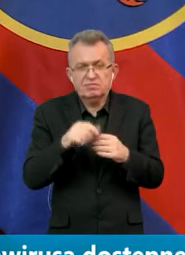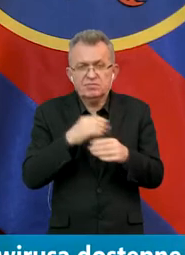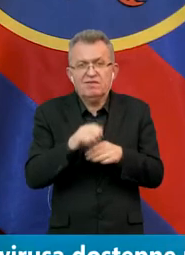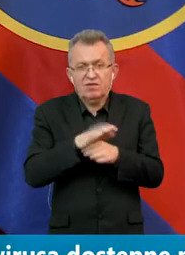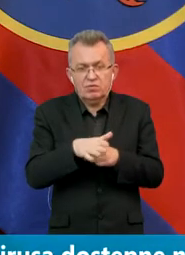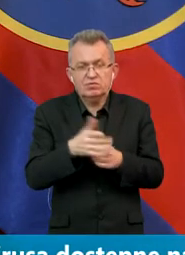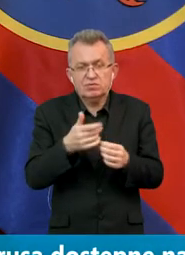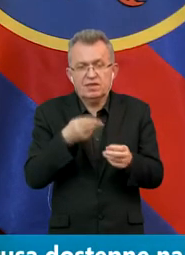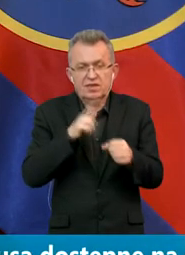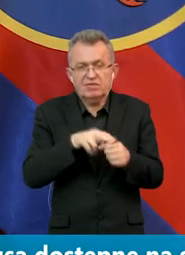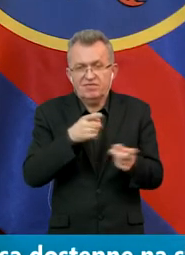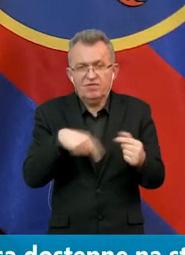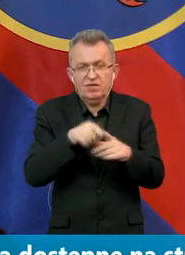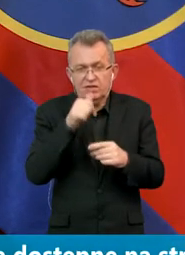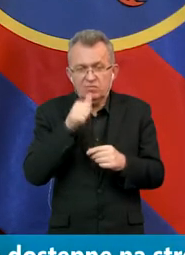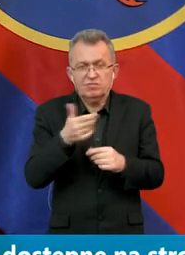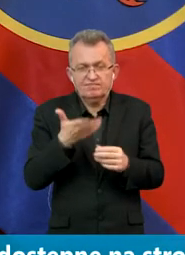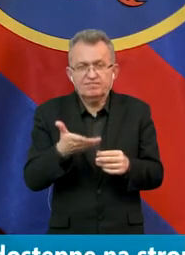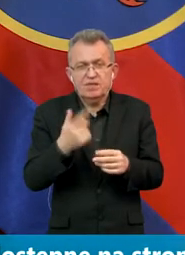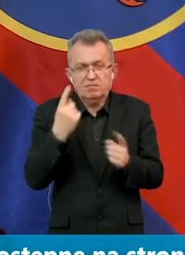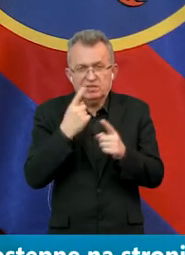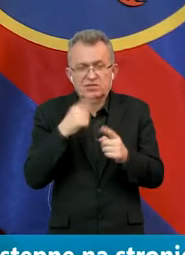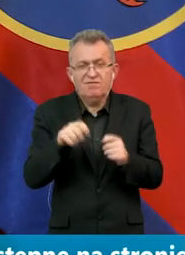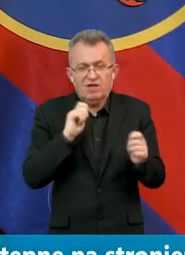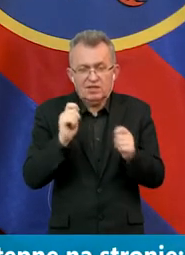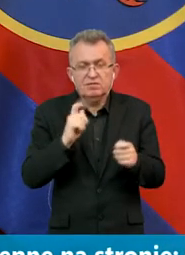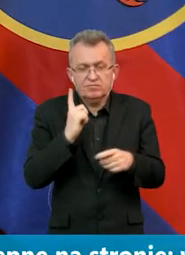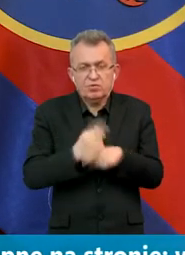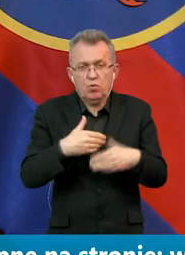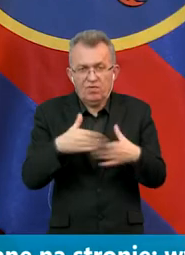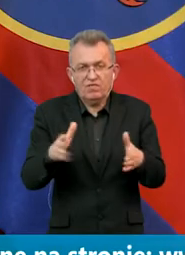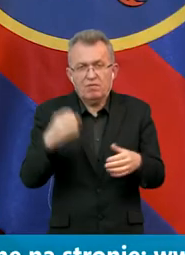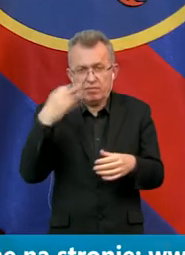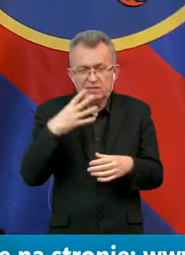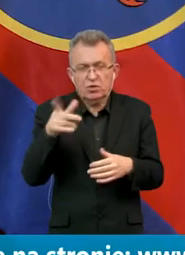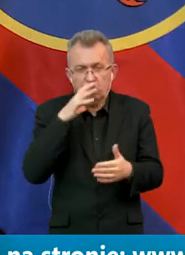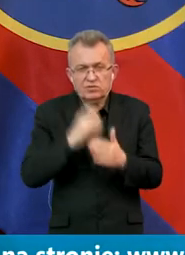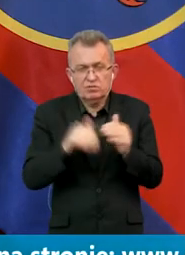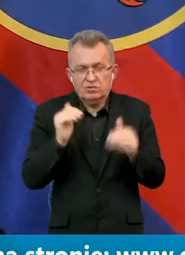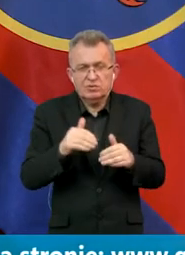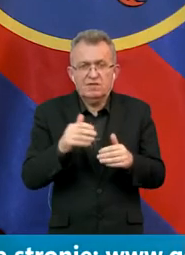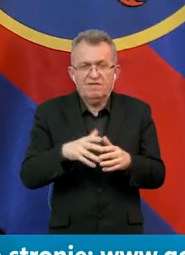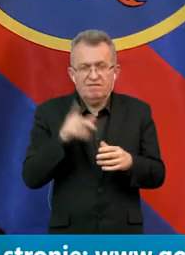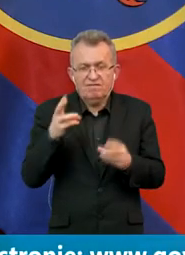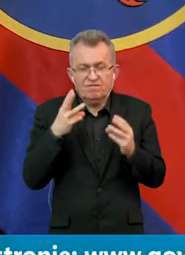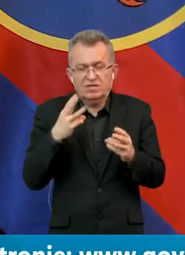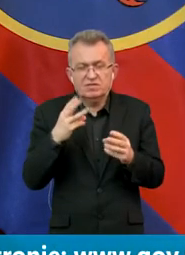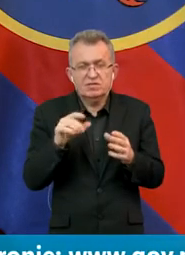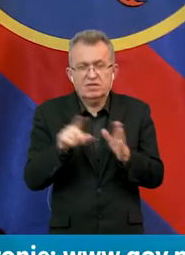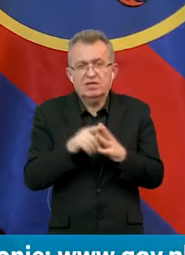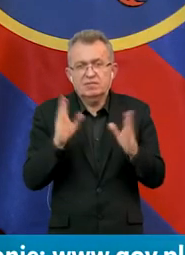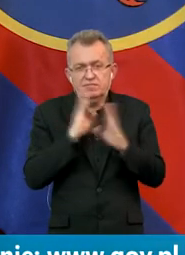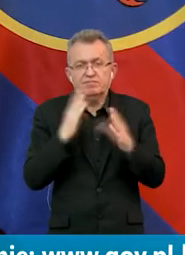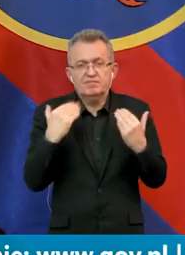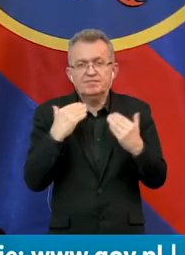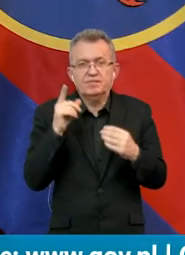udało zrobić w terminie, więc mam nadzieję, że w te wakacje otworzymy plażę i będzie można z niej korzystać. Będzie to kolejny ważny obiekt